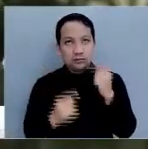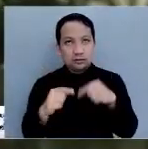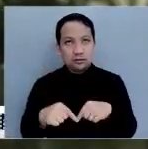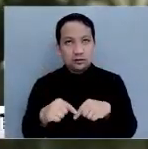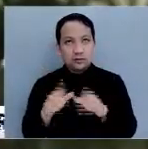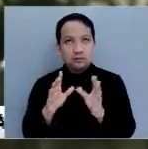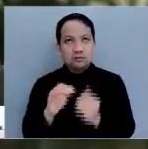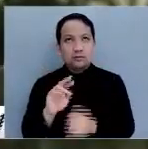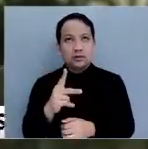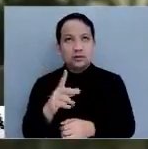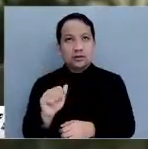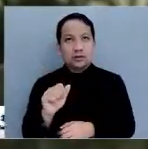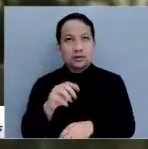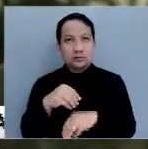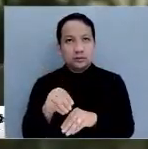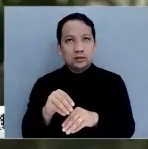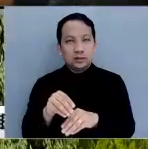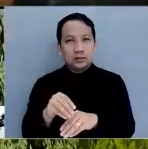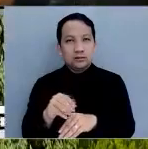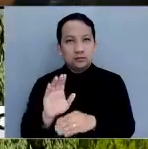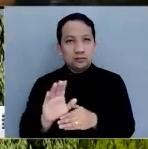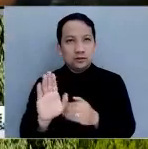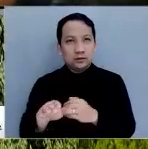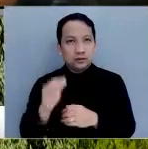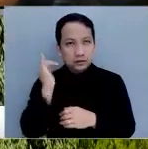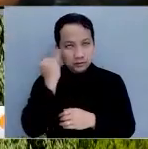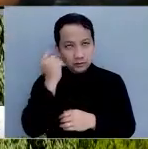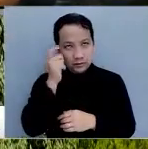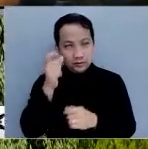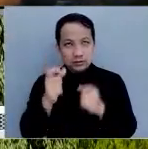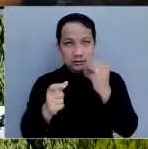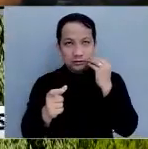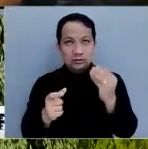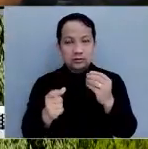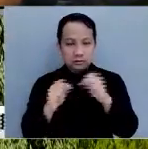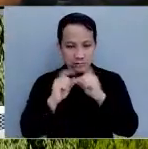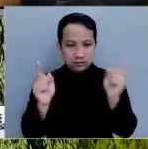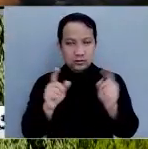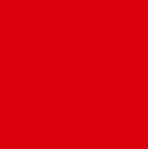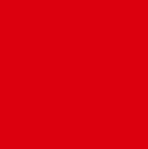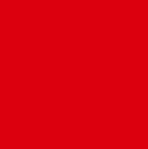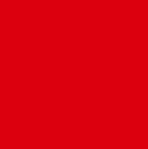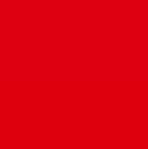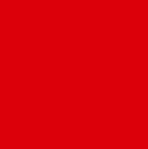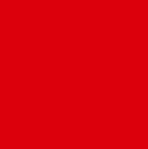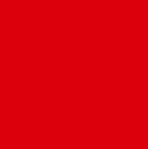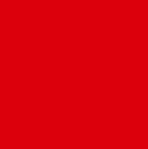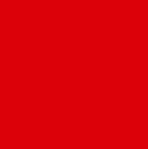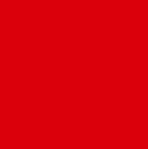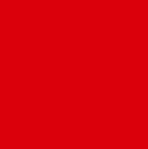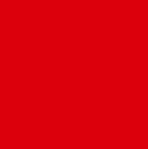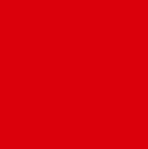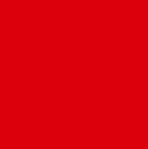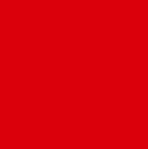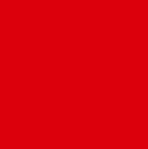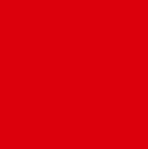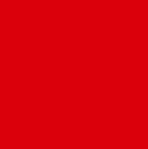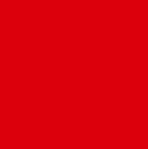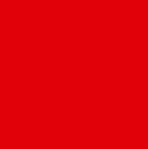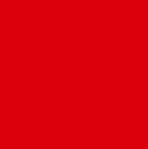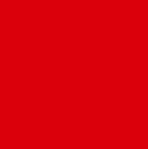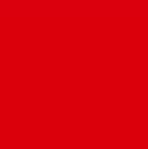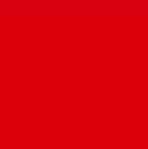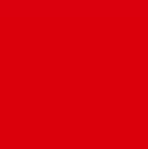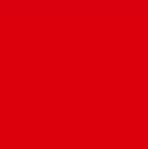sa Barangay Market. Balik sa inyo, Jess, Maui. Nagulat mula sa Mandaluyong, Ian Suyu. Mga kapatid, Jess De Los Santos po,